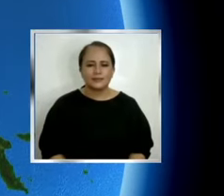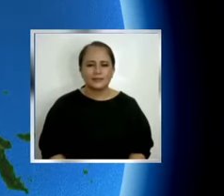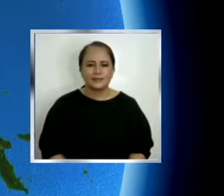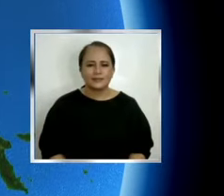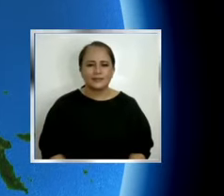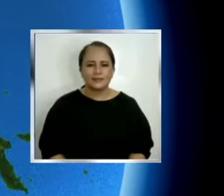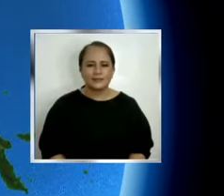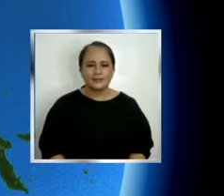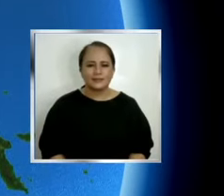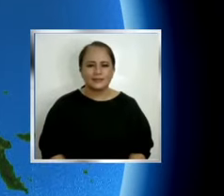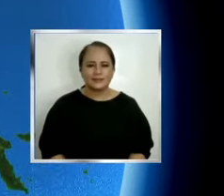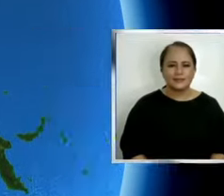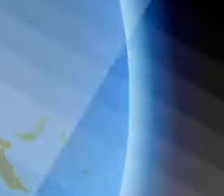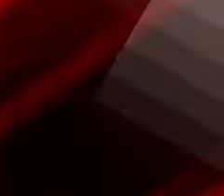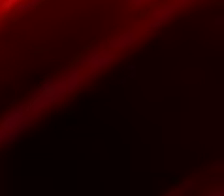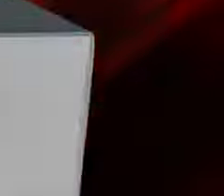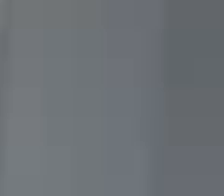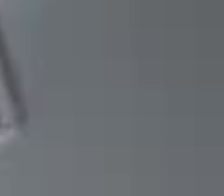ang panahon.